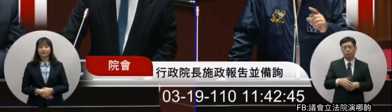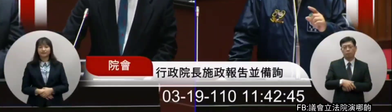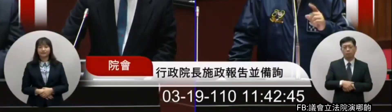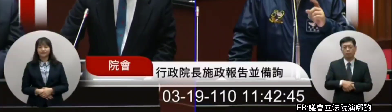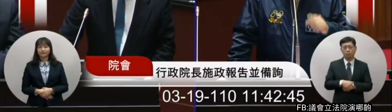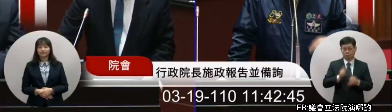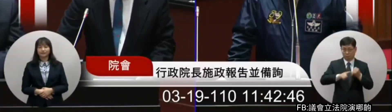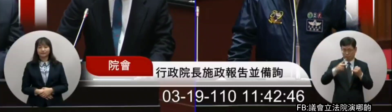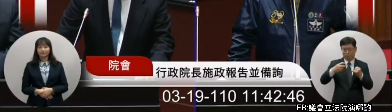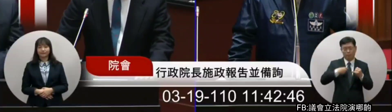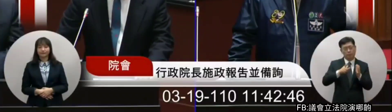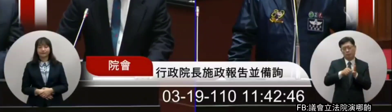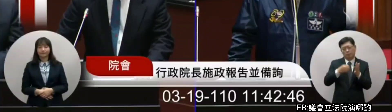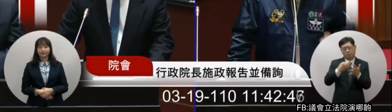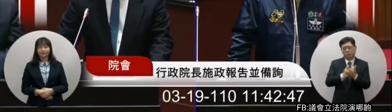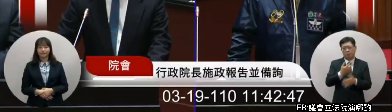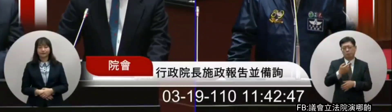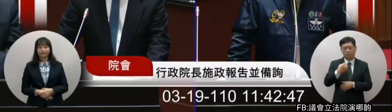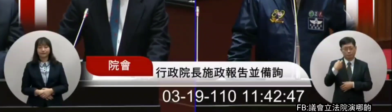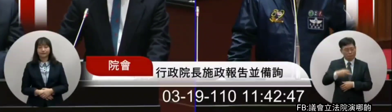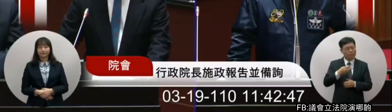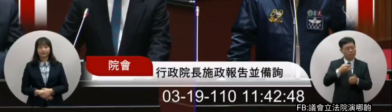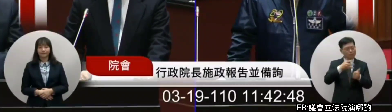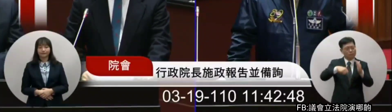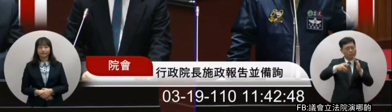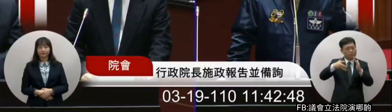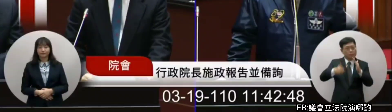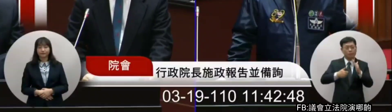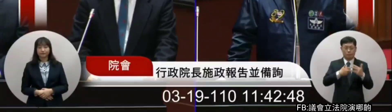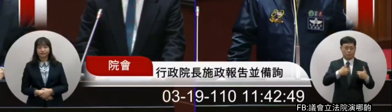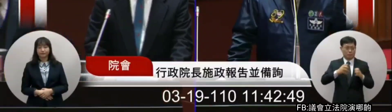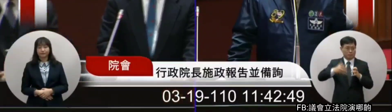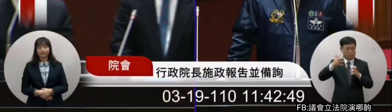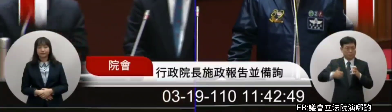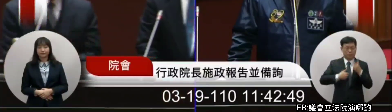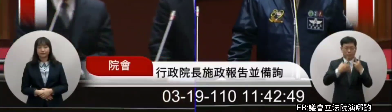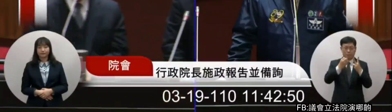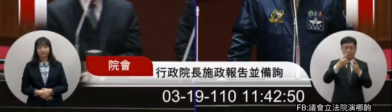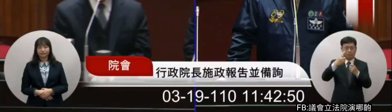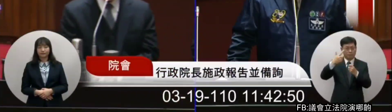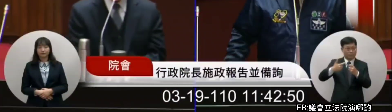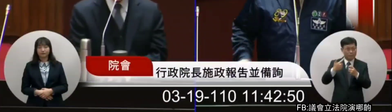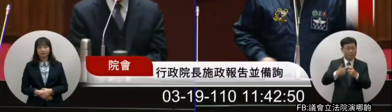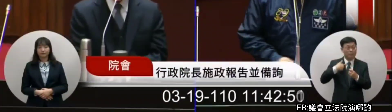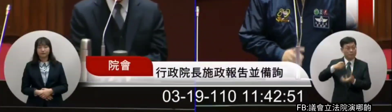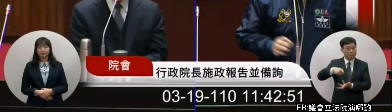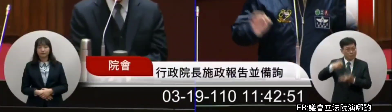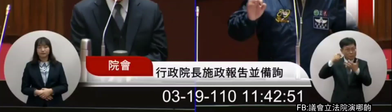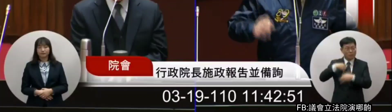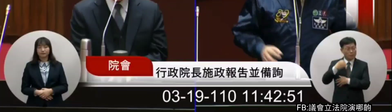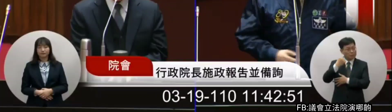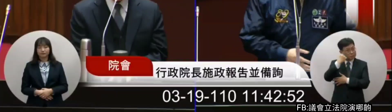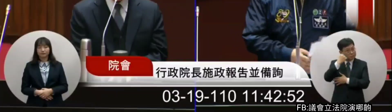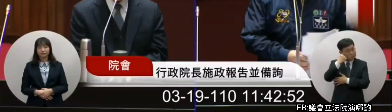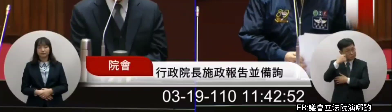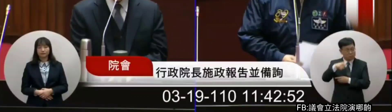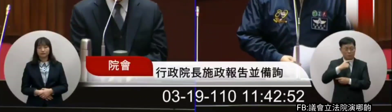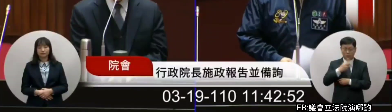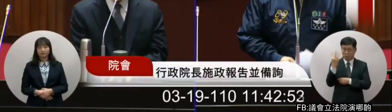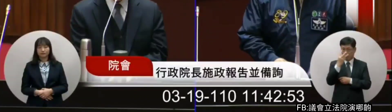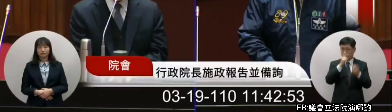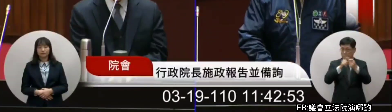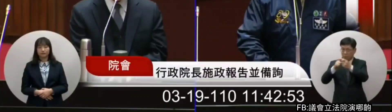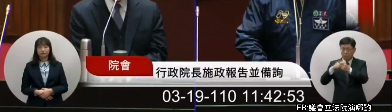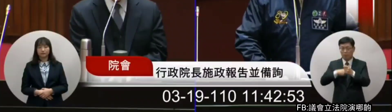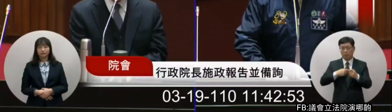那最后真的时间就一点点了，院长，因为蔡英文总统在2016年啊提出了住宅3件啊，包含